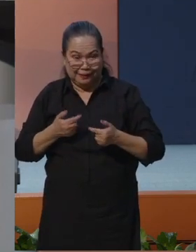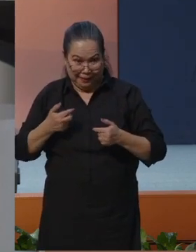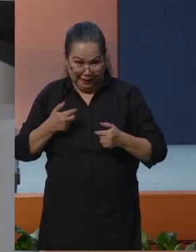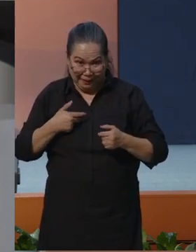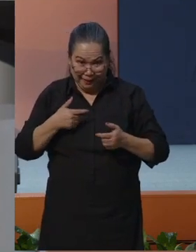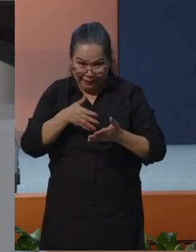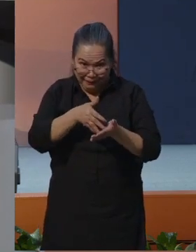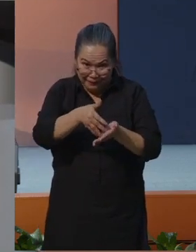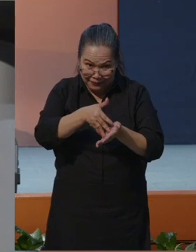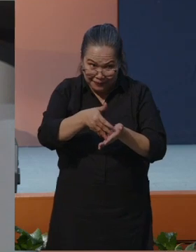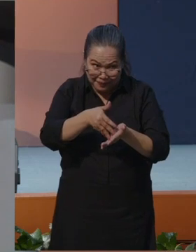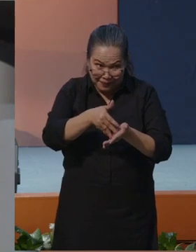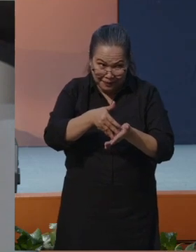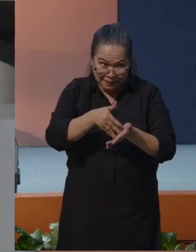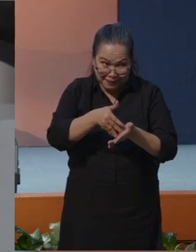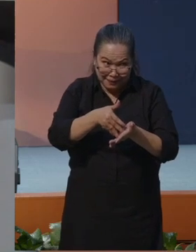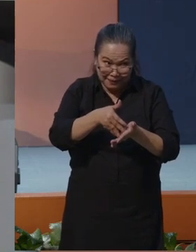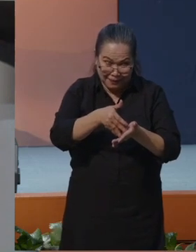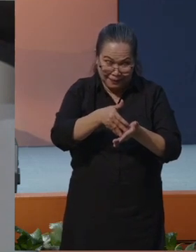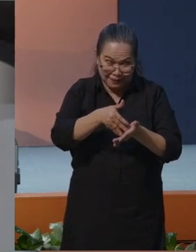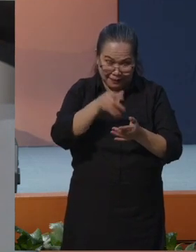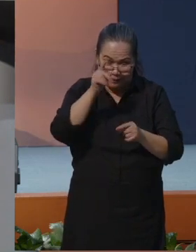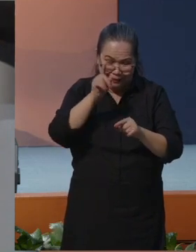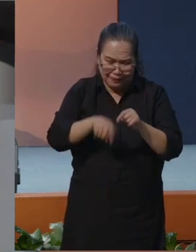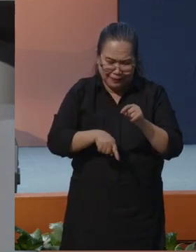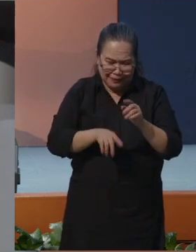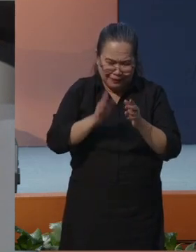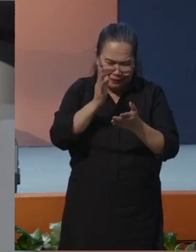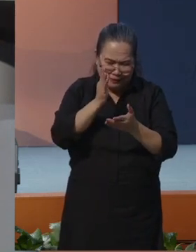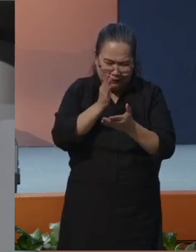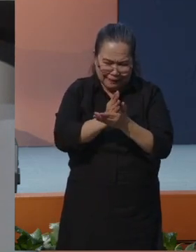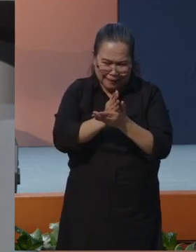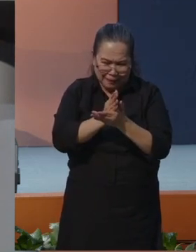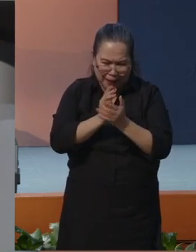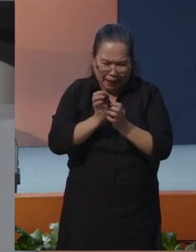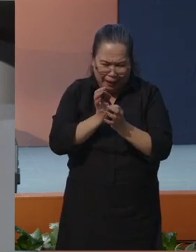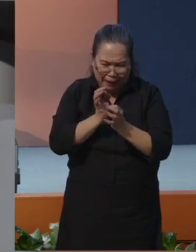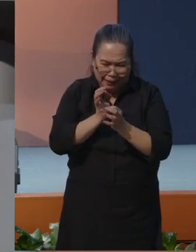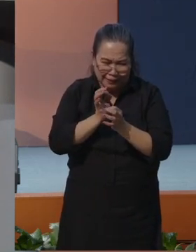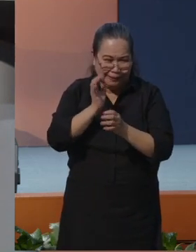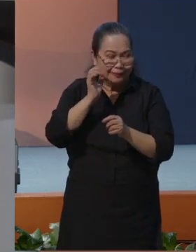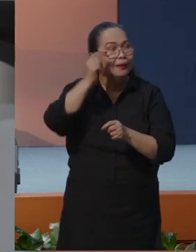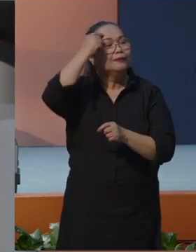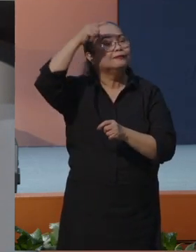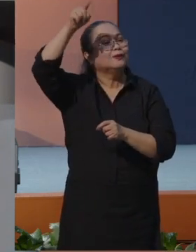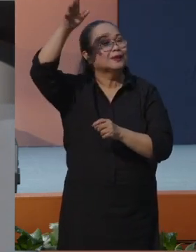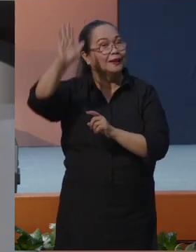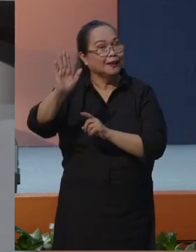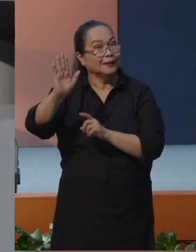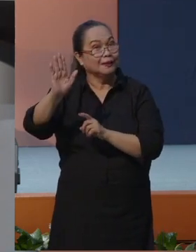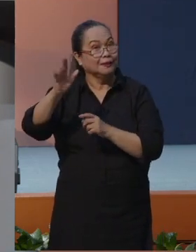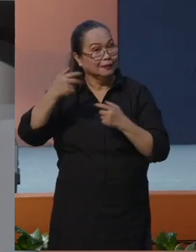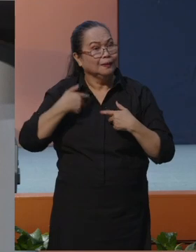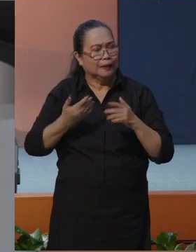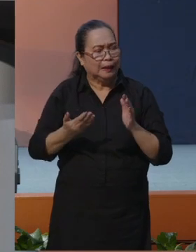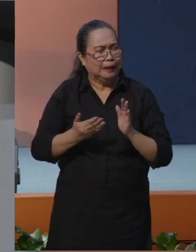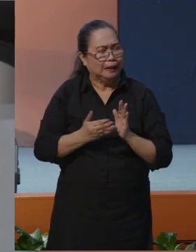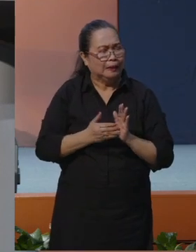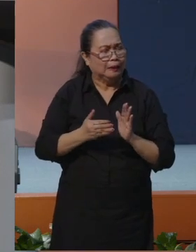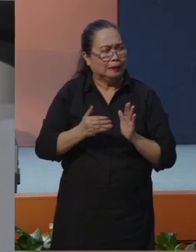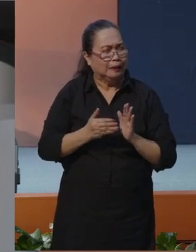isang weakness na parang hindi nyo matalikuran para sa ating Panginoon? Meron ba kayong paulit-ulit